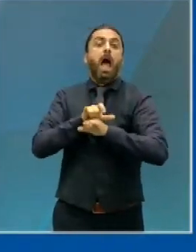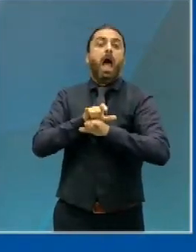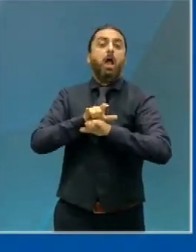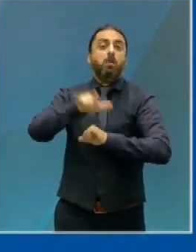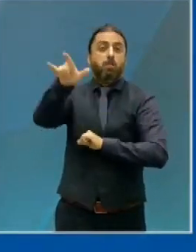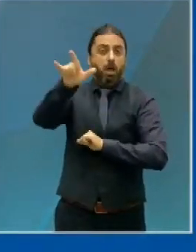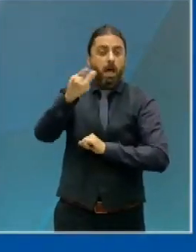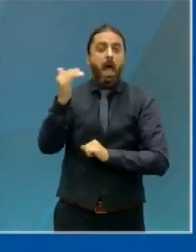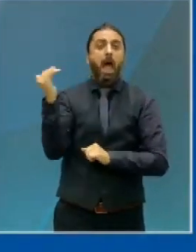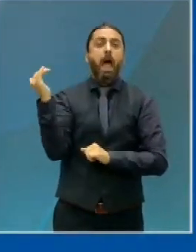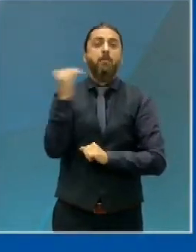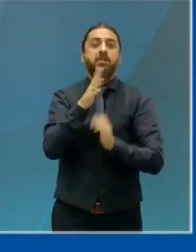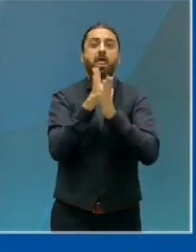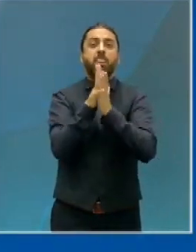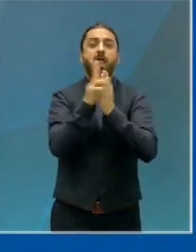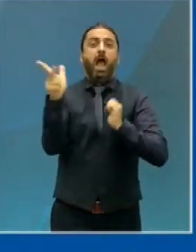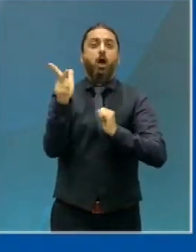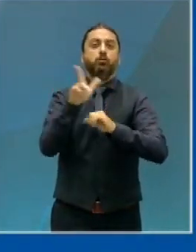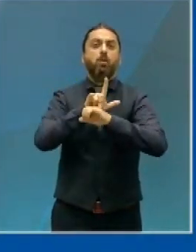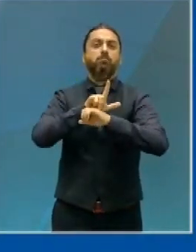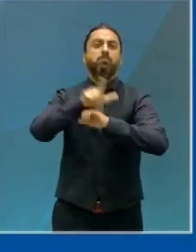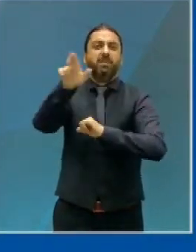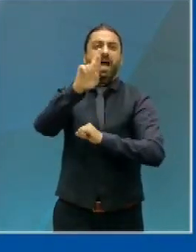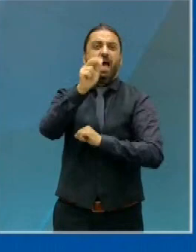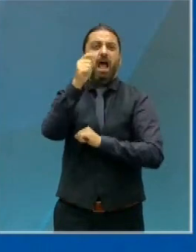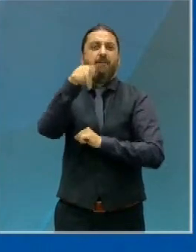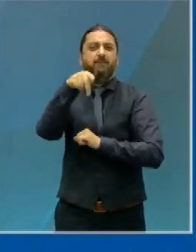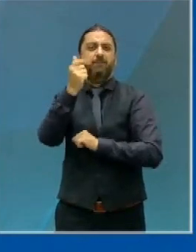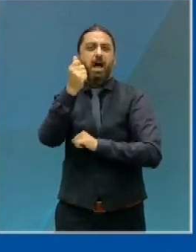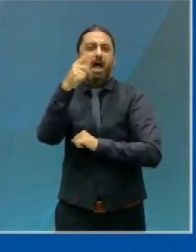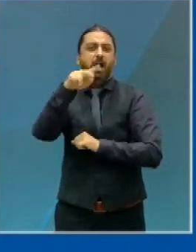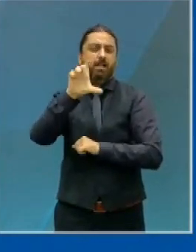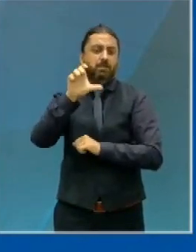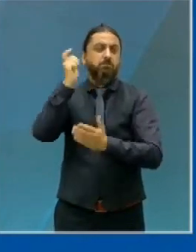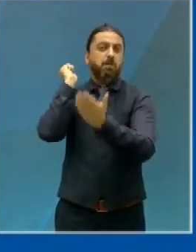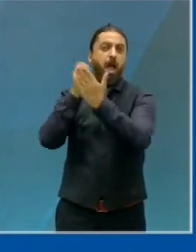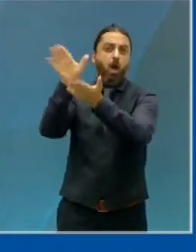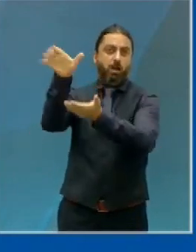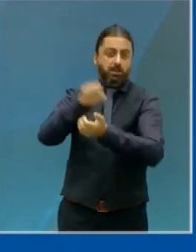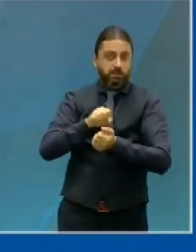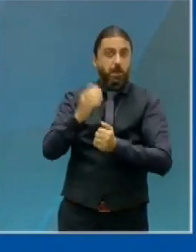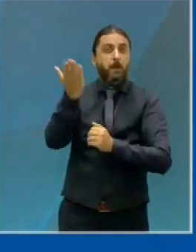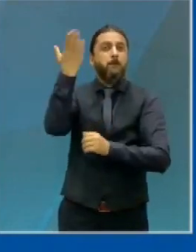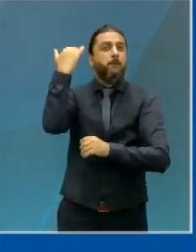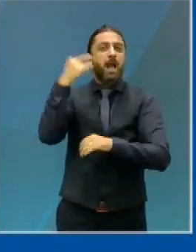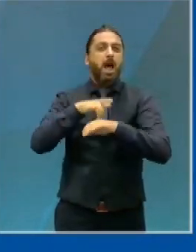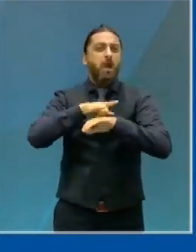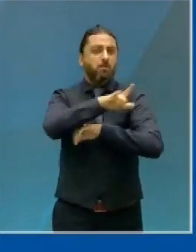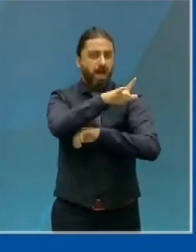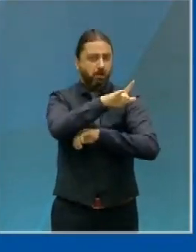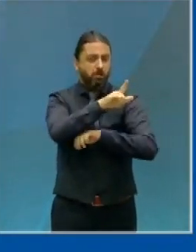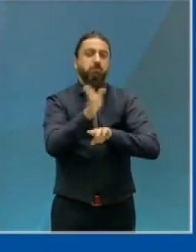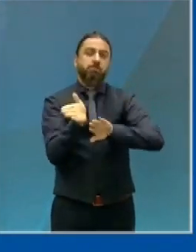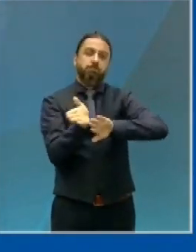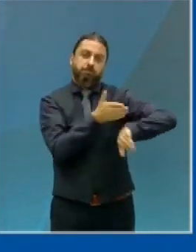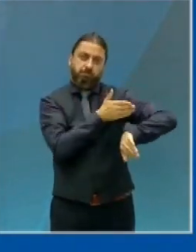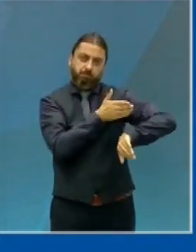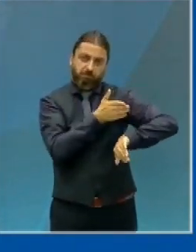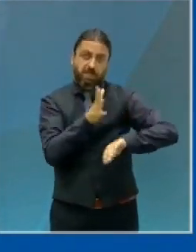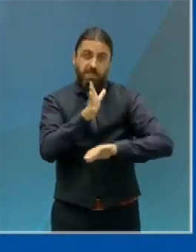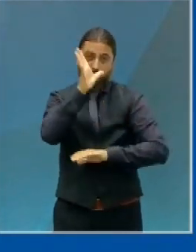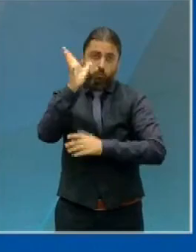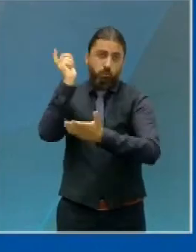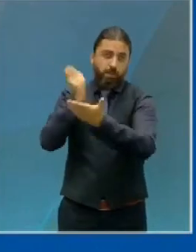αμέσως μια μοίρα 18 μαχητικών αεροσκάφων Ραφάλ με ταυτόχρονη αντικατάσταση των παλαιότερων Μιράζ. Πρόκειται για